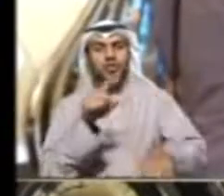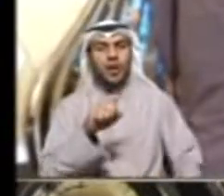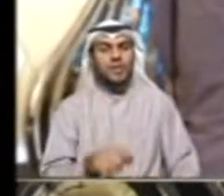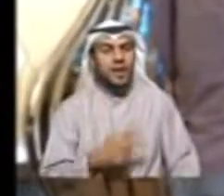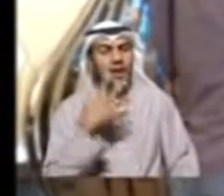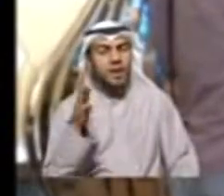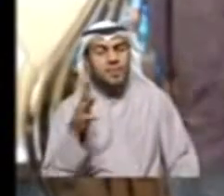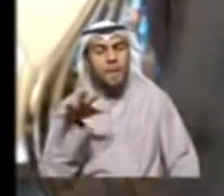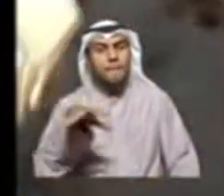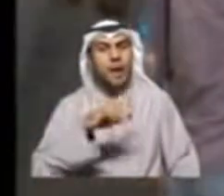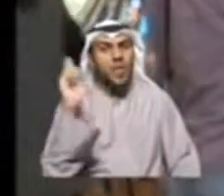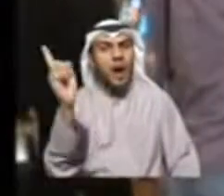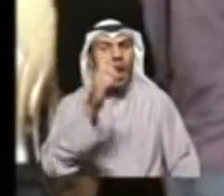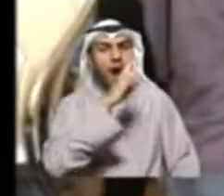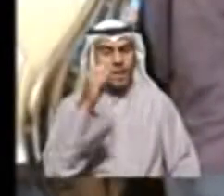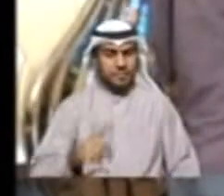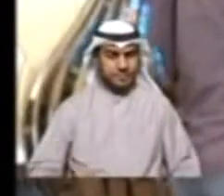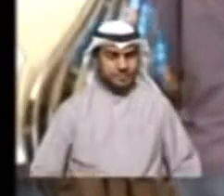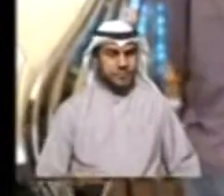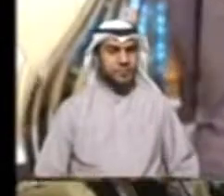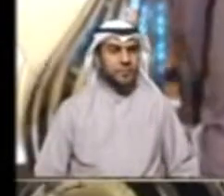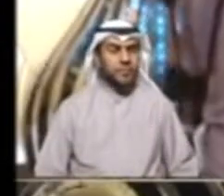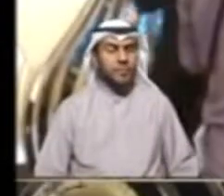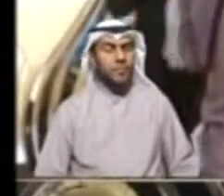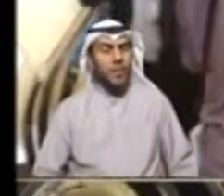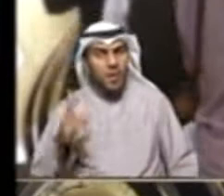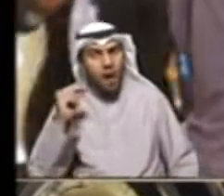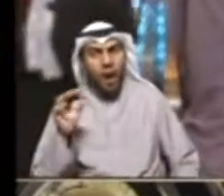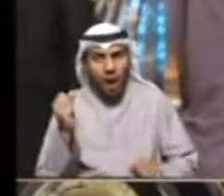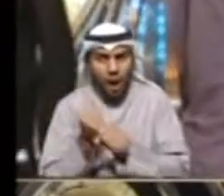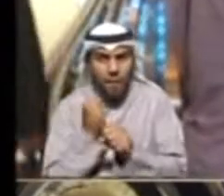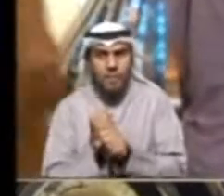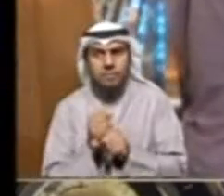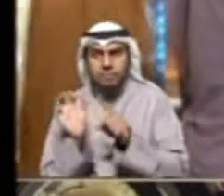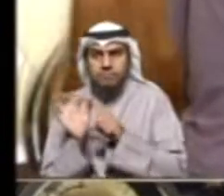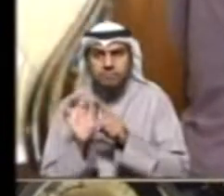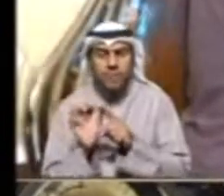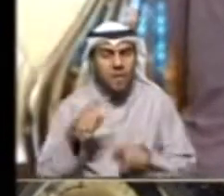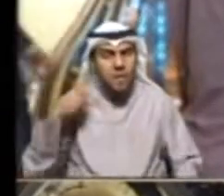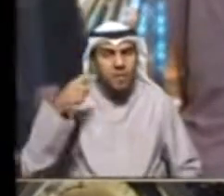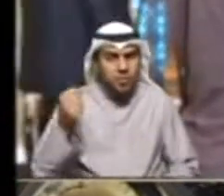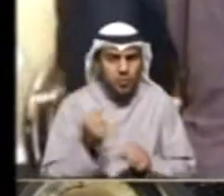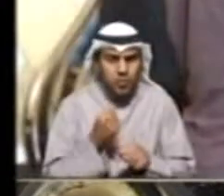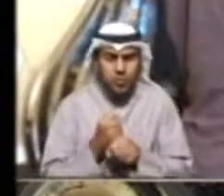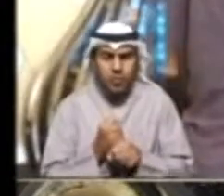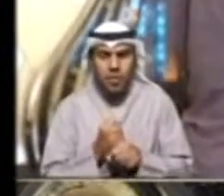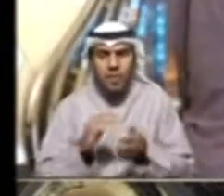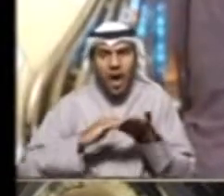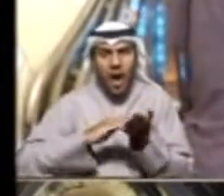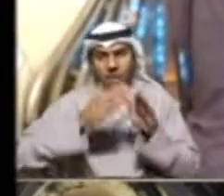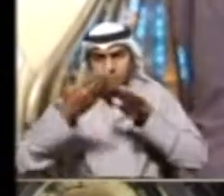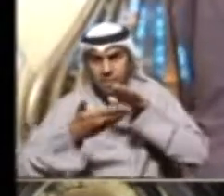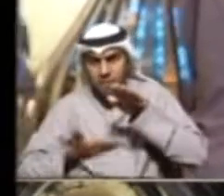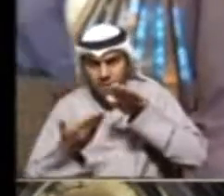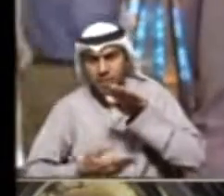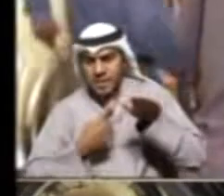تم استعراض في أبرز ما تم إنجازه من البنى، مشاريع البنى التحتية في العراق والبنية